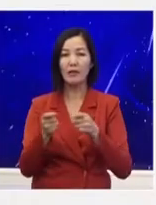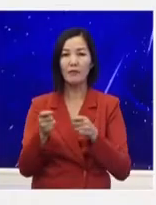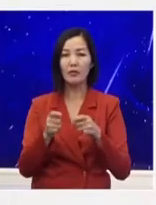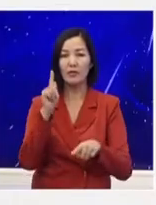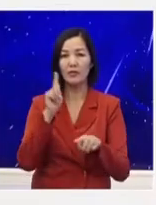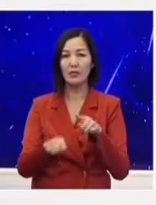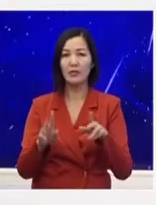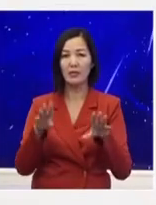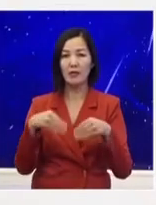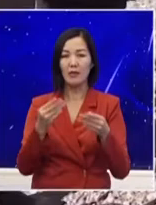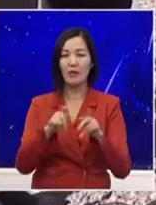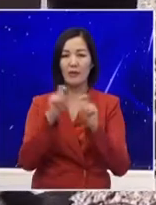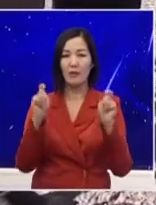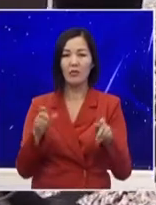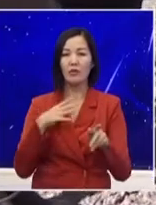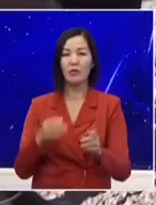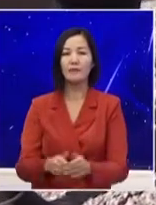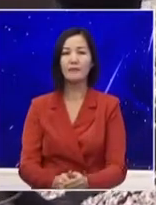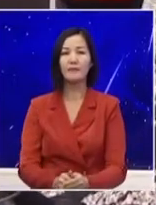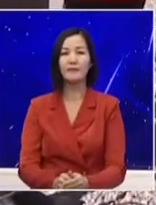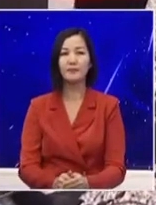күттірмей қолданысқа берілді.